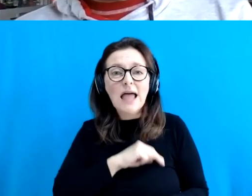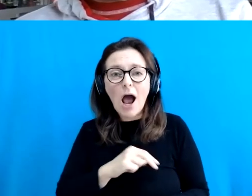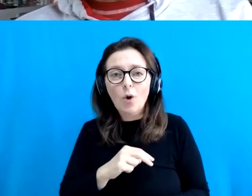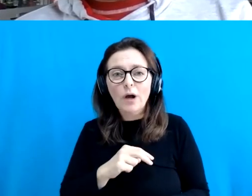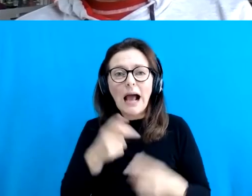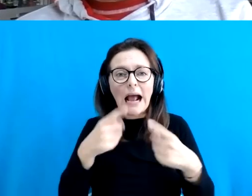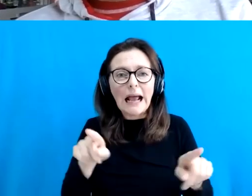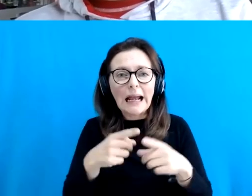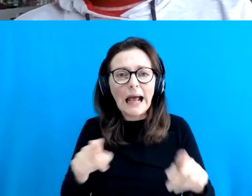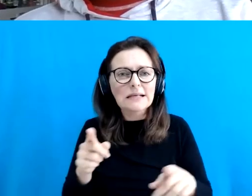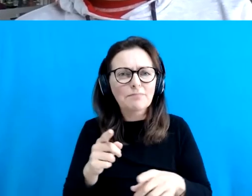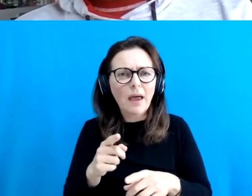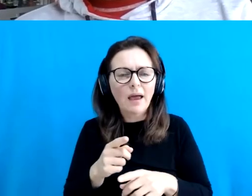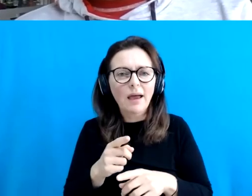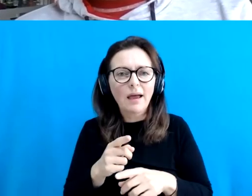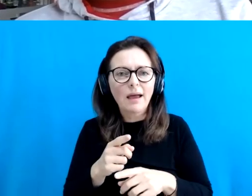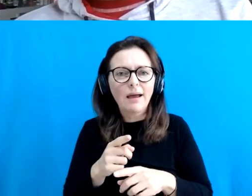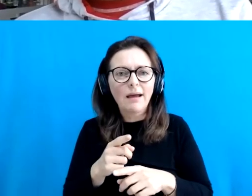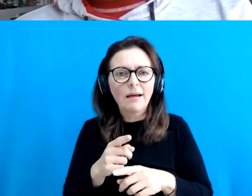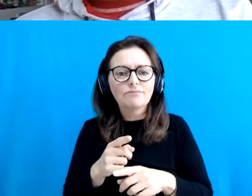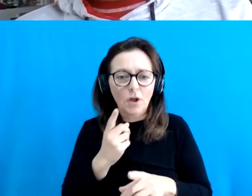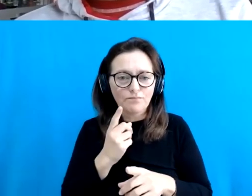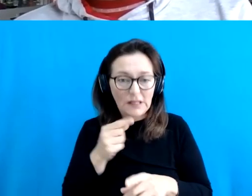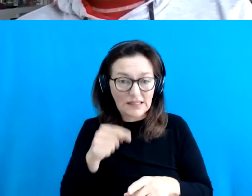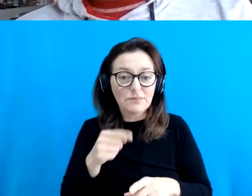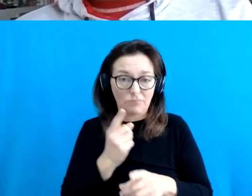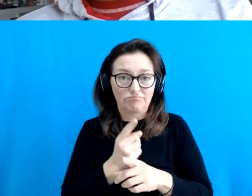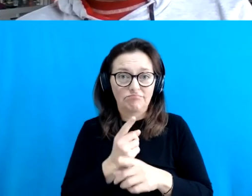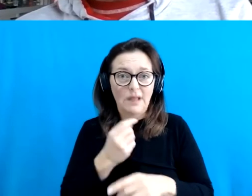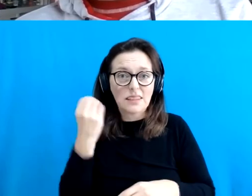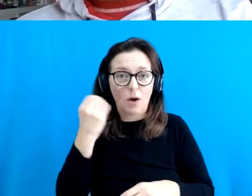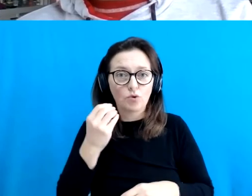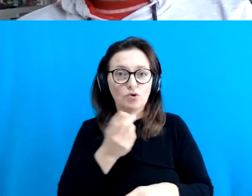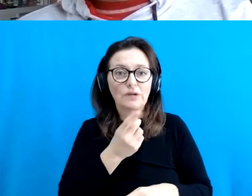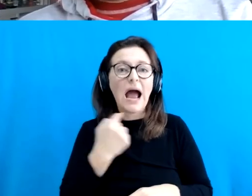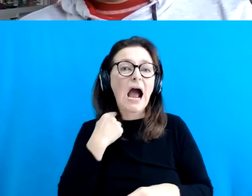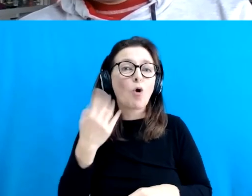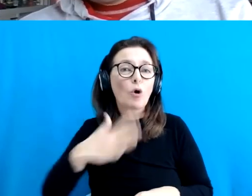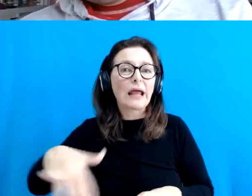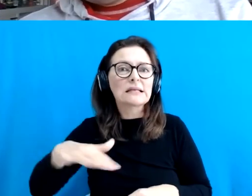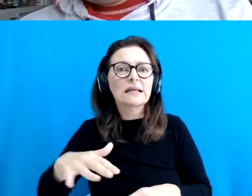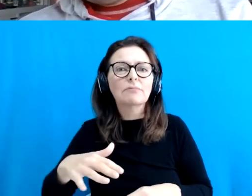težko na trenutek je, to sem se pa na Gorenskem naučil deliti veselje.